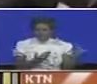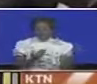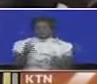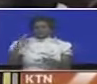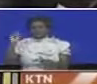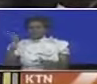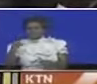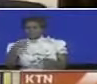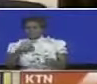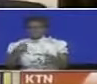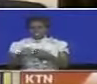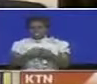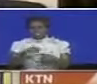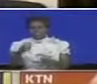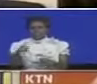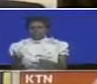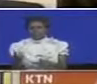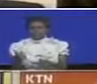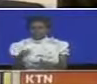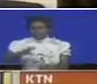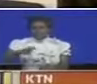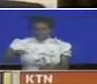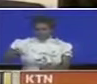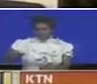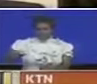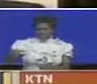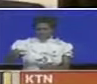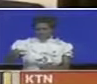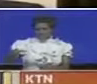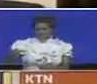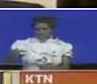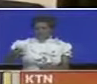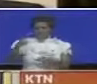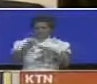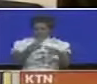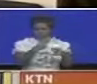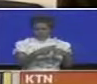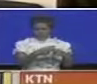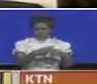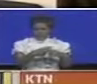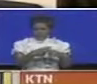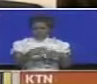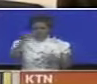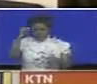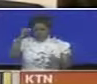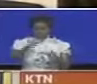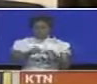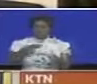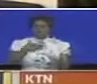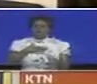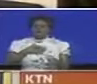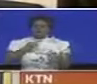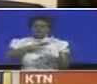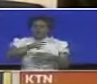changamoto kwa kaunti nyingine. In these counties, I'm just kindly appealing to you to put in place all